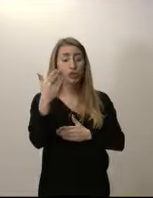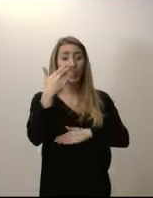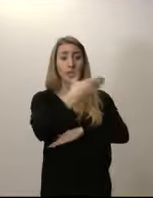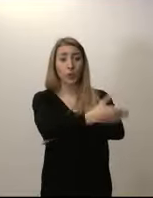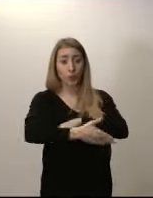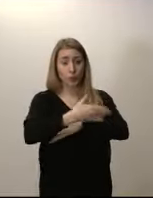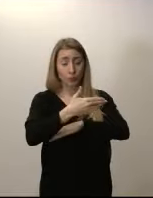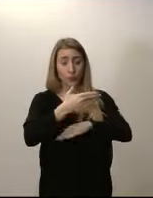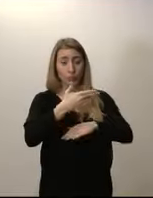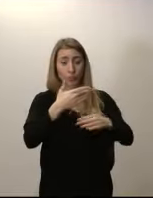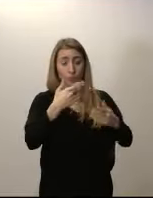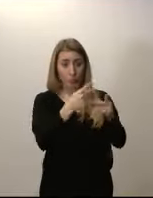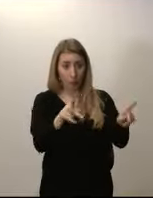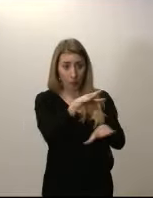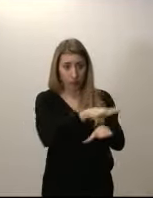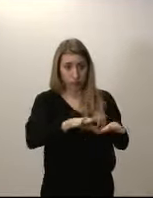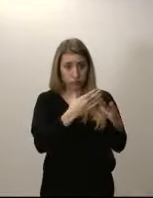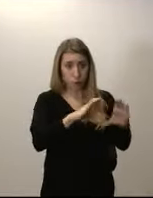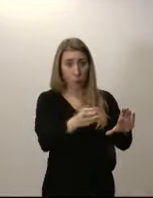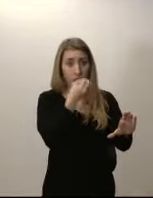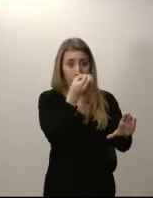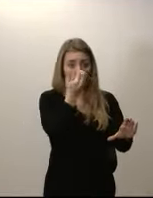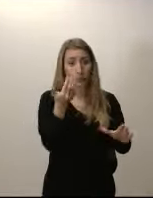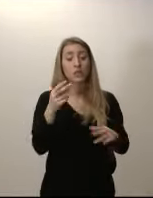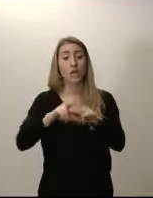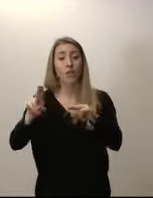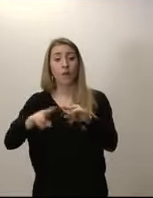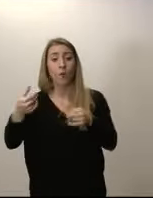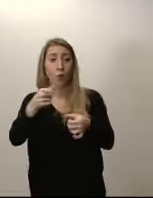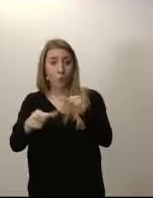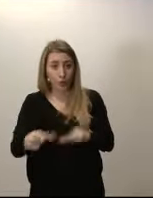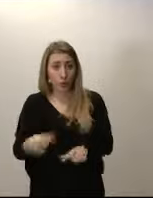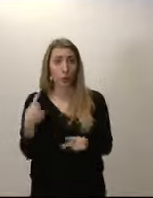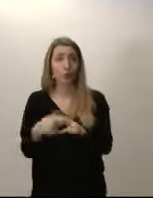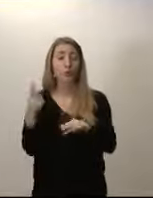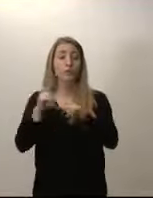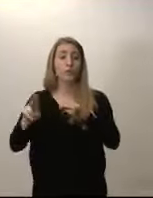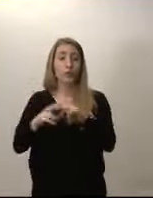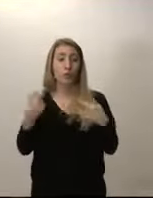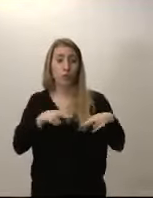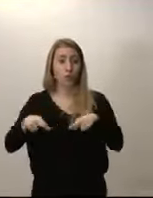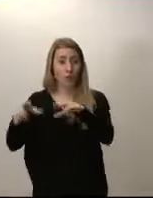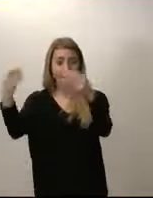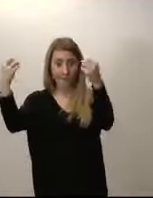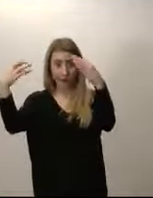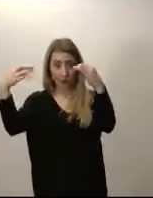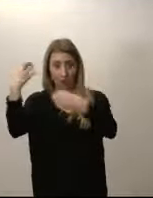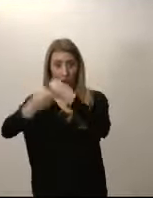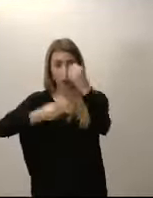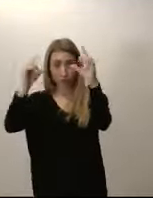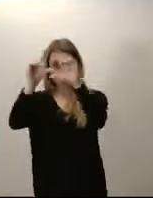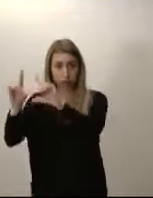Roses, la fin des travaux de puzzle, les travaux de voirie d'éclairage et de signalisation,